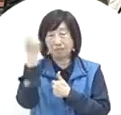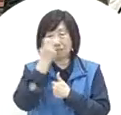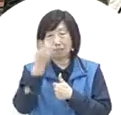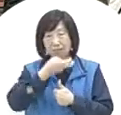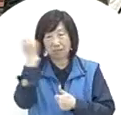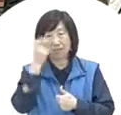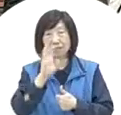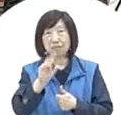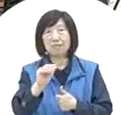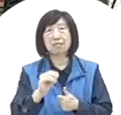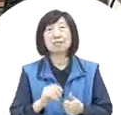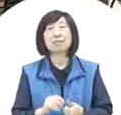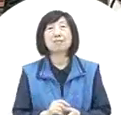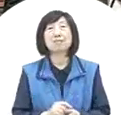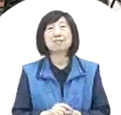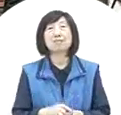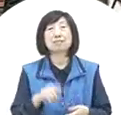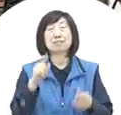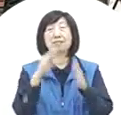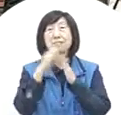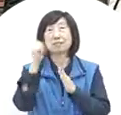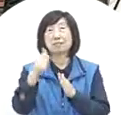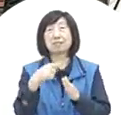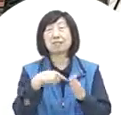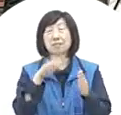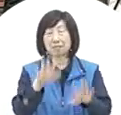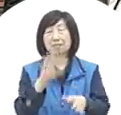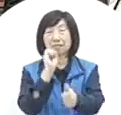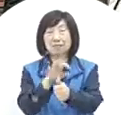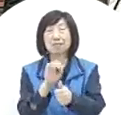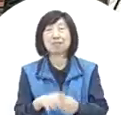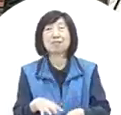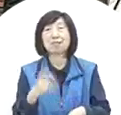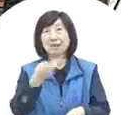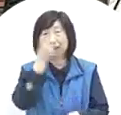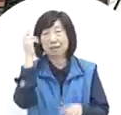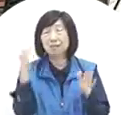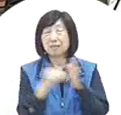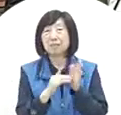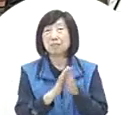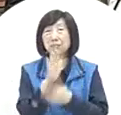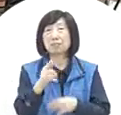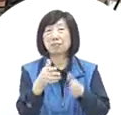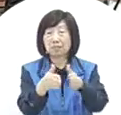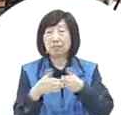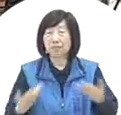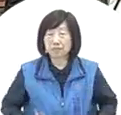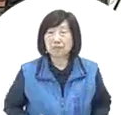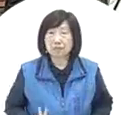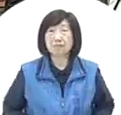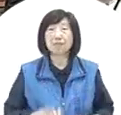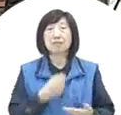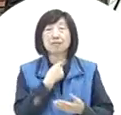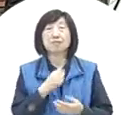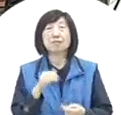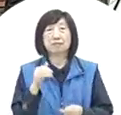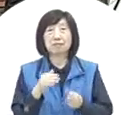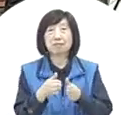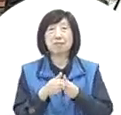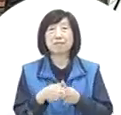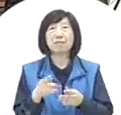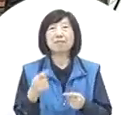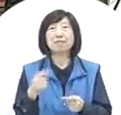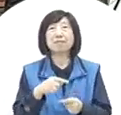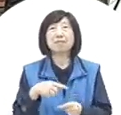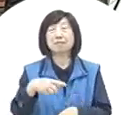况。那然后他们 局长，我现在告诉你，就是他筛检完之后，他是需要休息的。 他如果 尤其是我们警